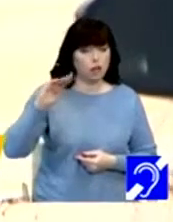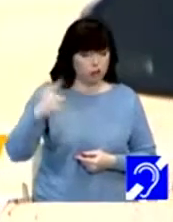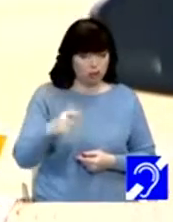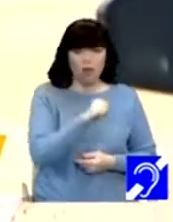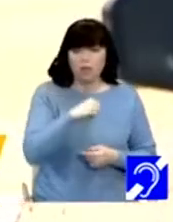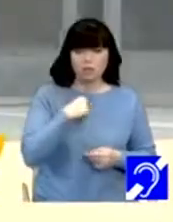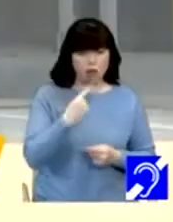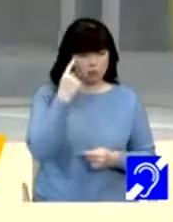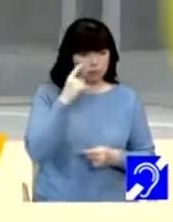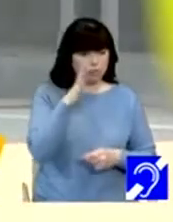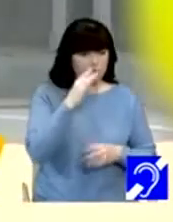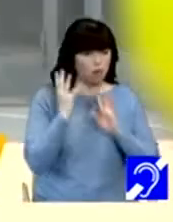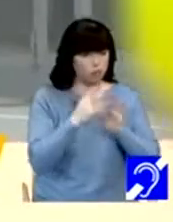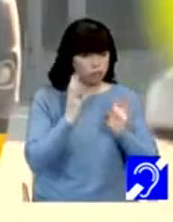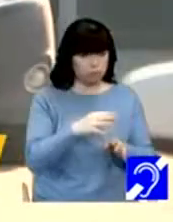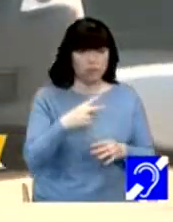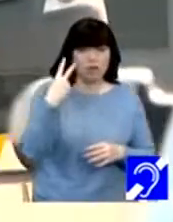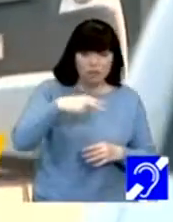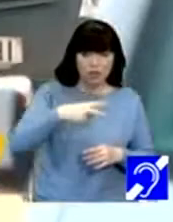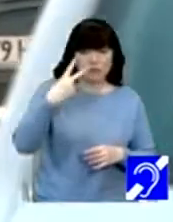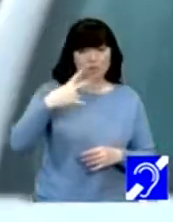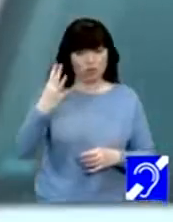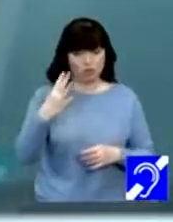orele 20 și 24.